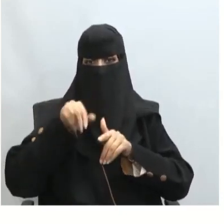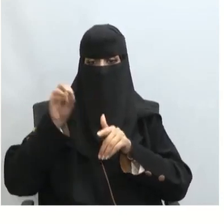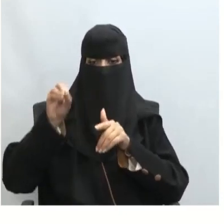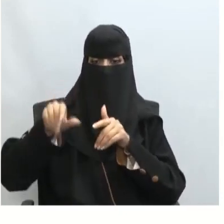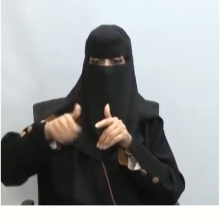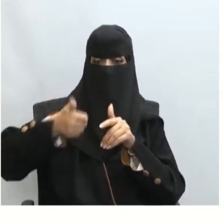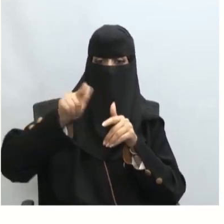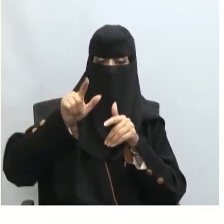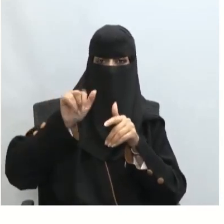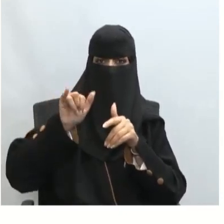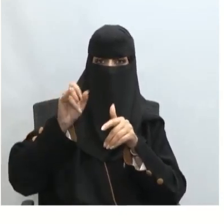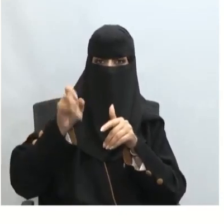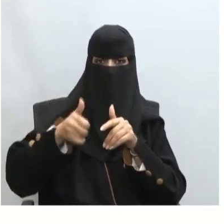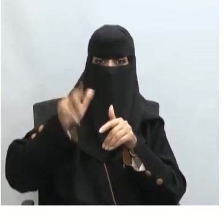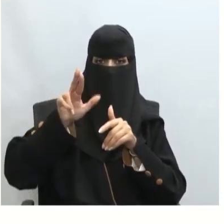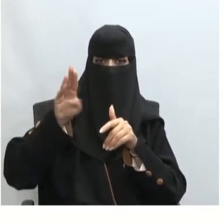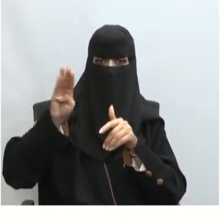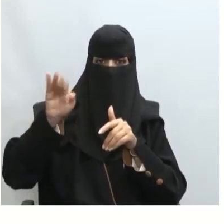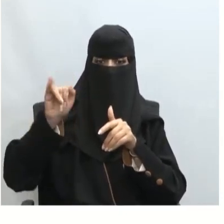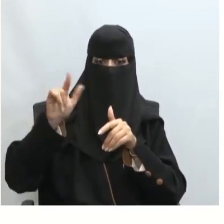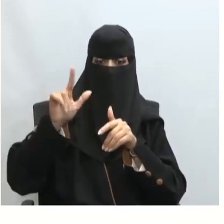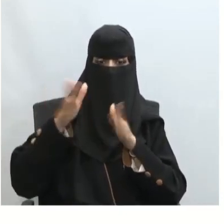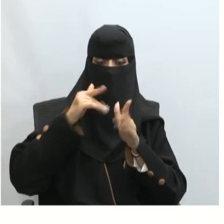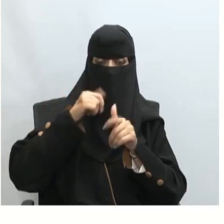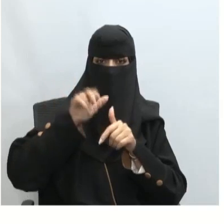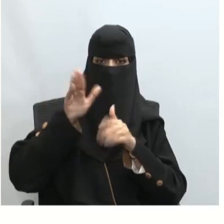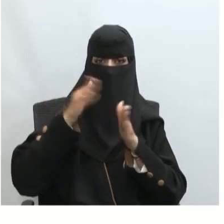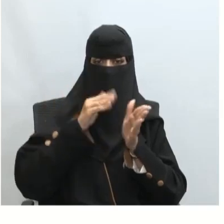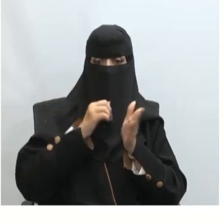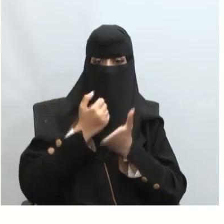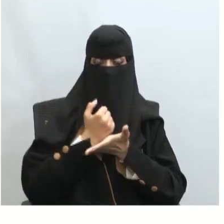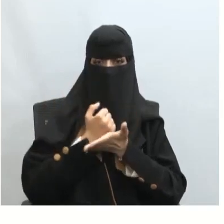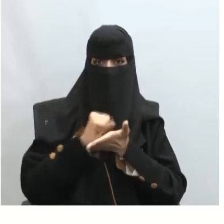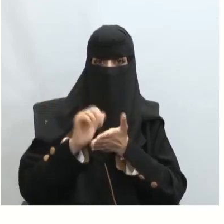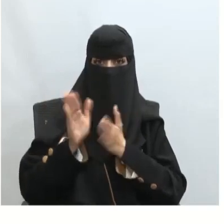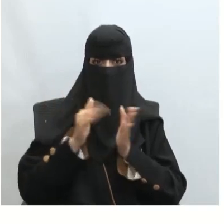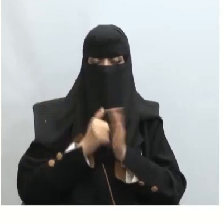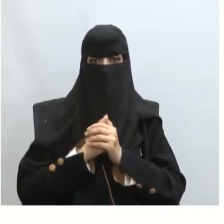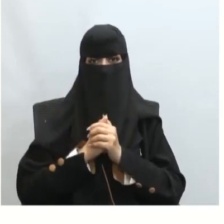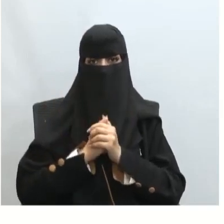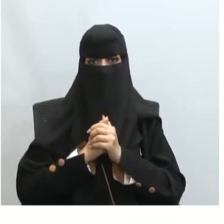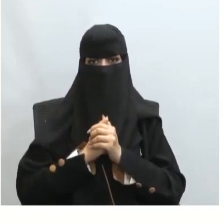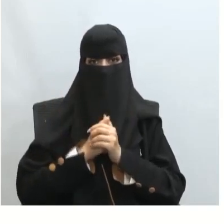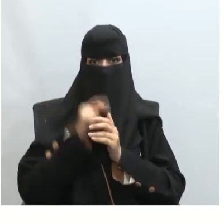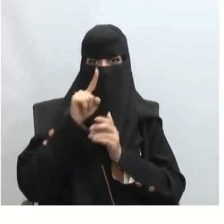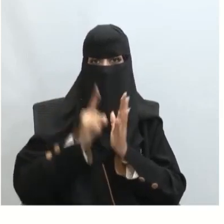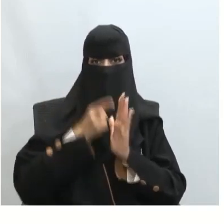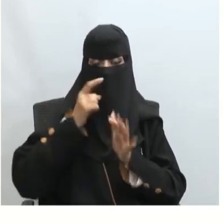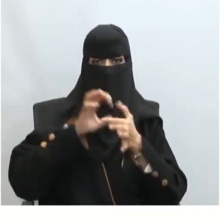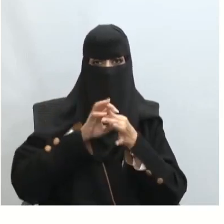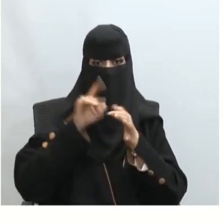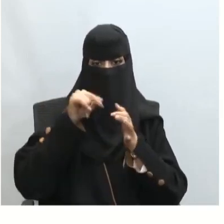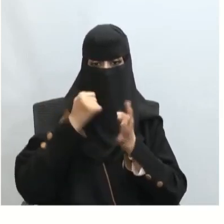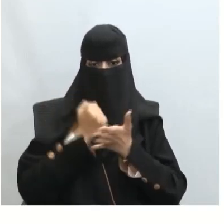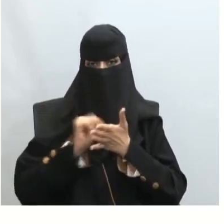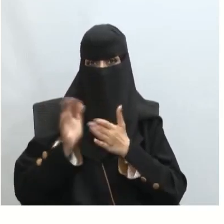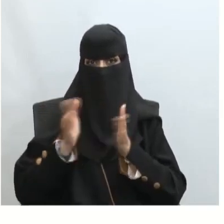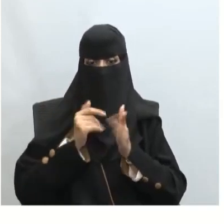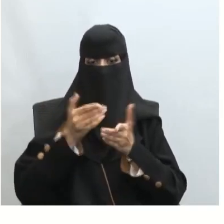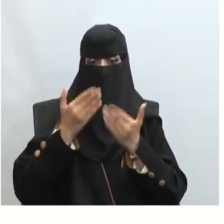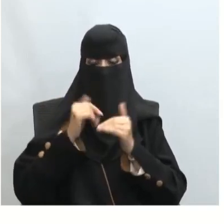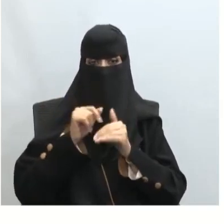الكيل الى الكيل من هاليد الكيل الى الكين اذا اعطاني رابطه ثنائيه اذا سنقول الحذف